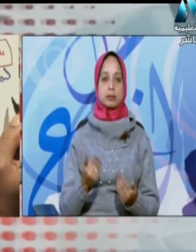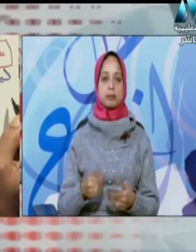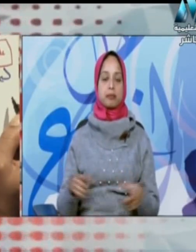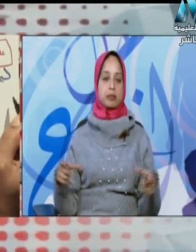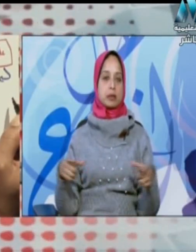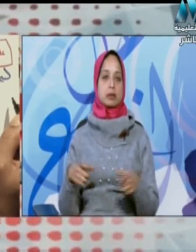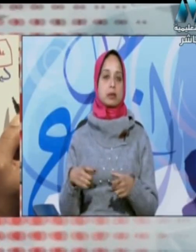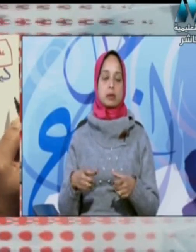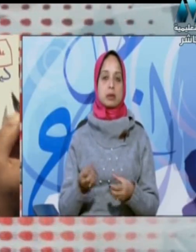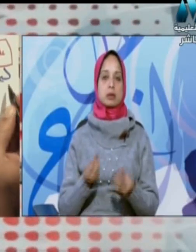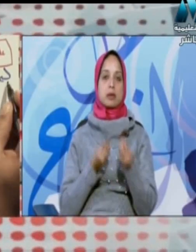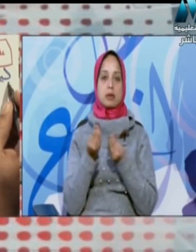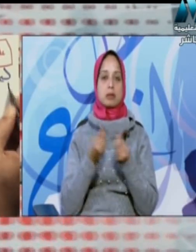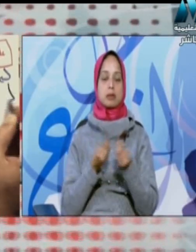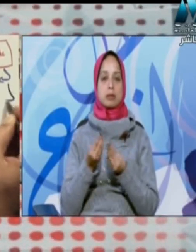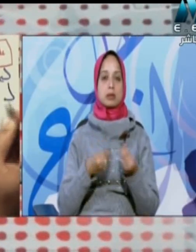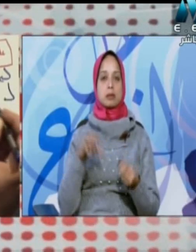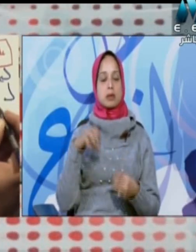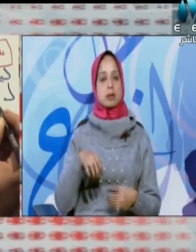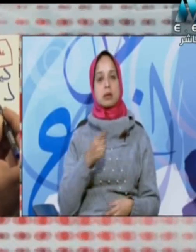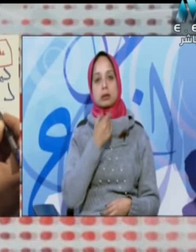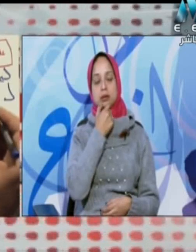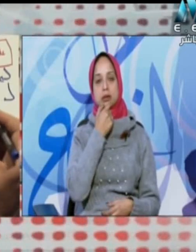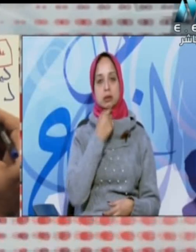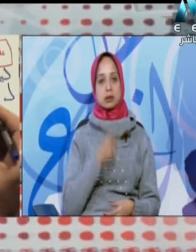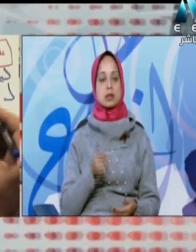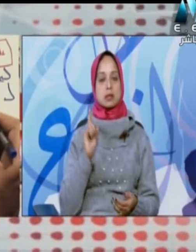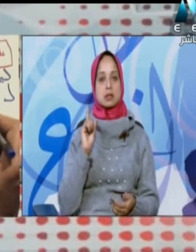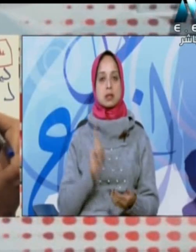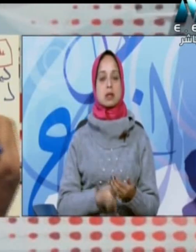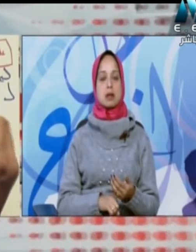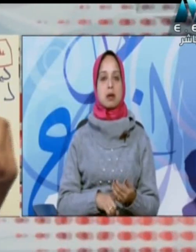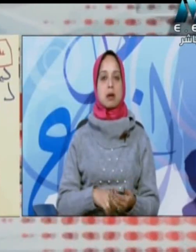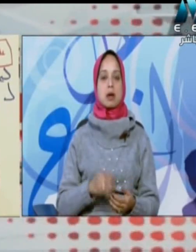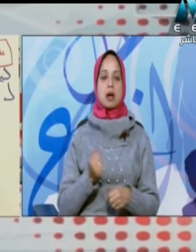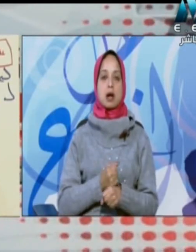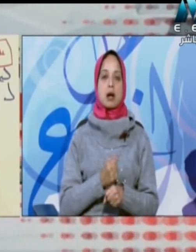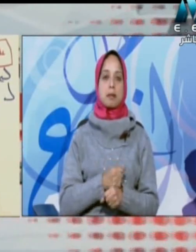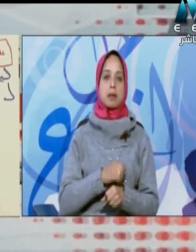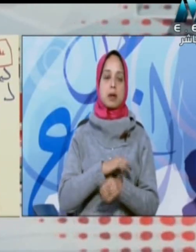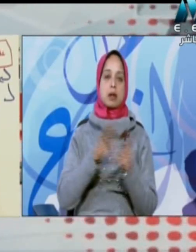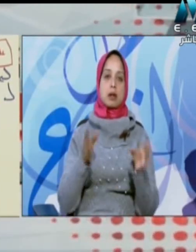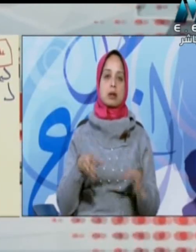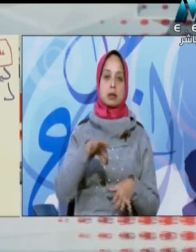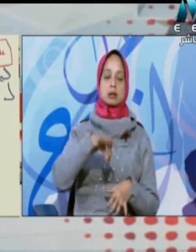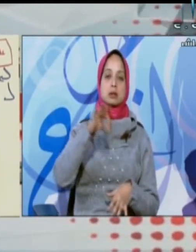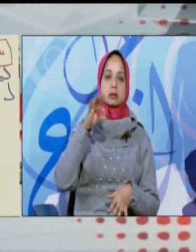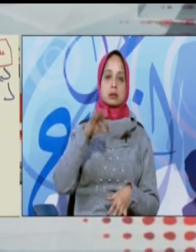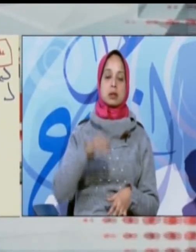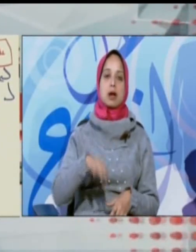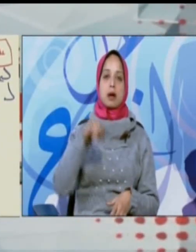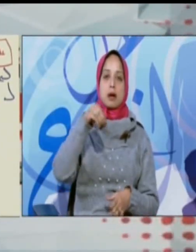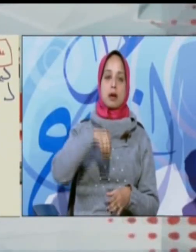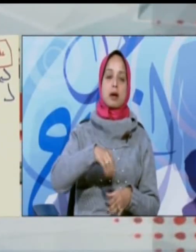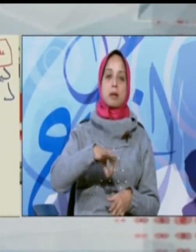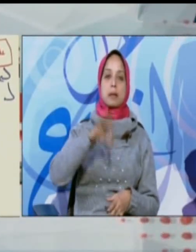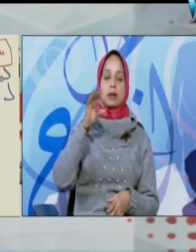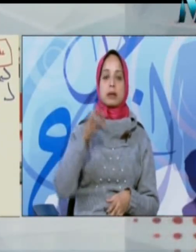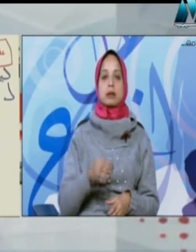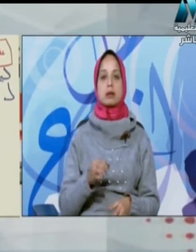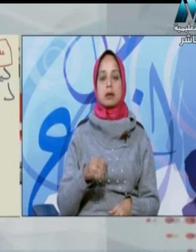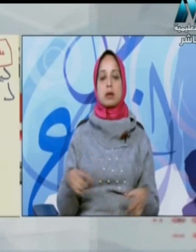لجنه المفاوضات اللي هتفاوض. وبالفعل تم اجراء انتخابات لمجلس النواب